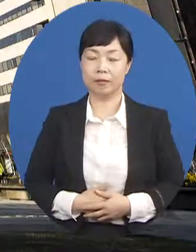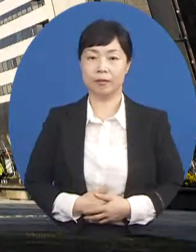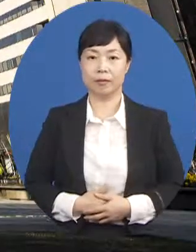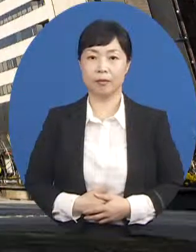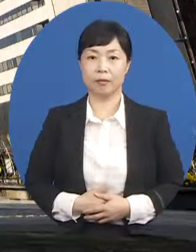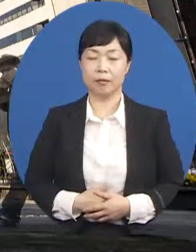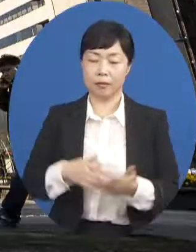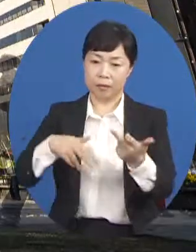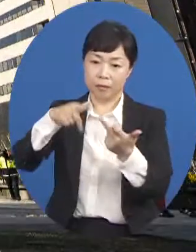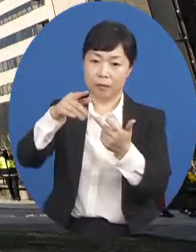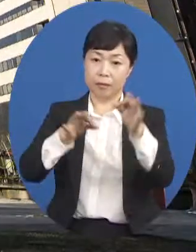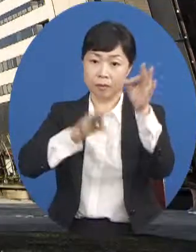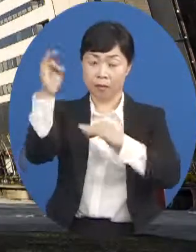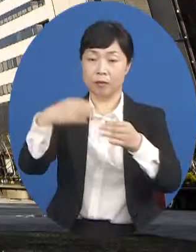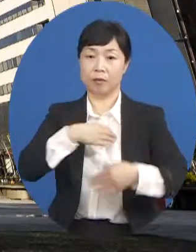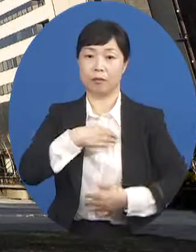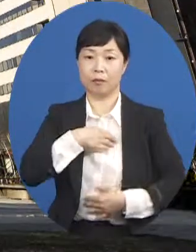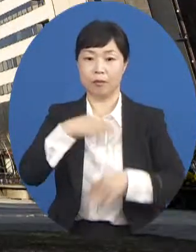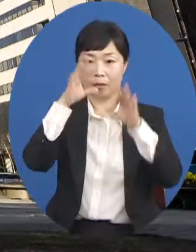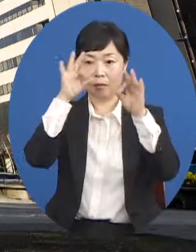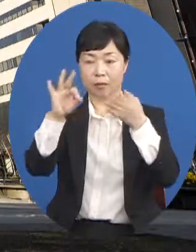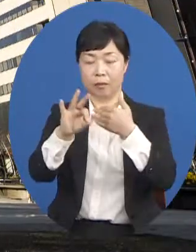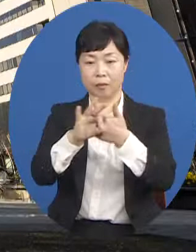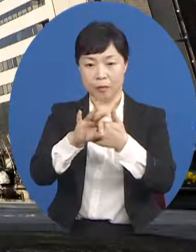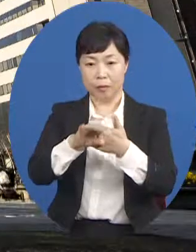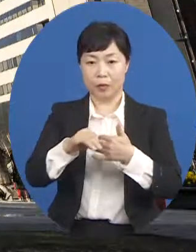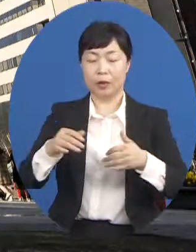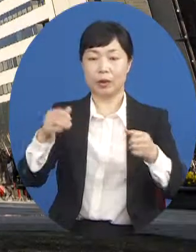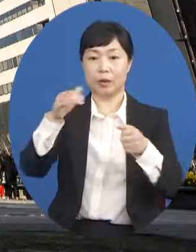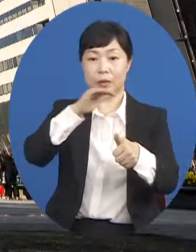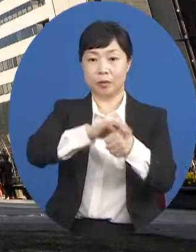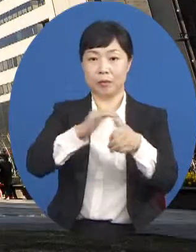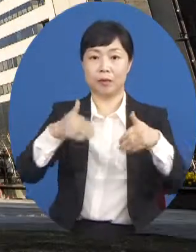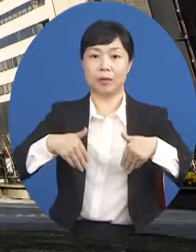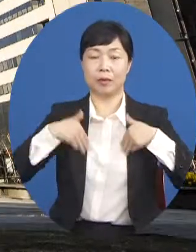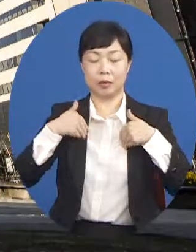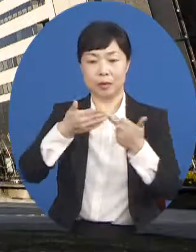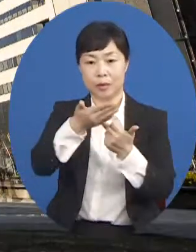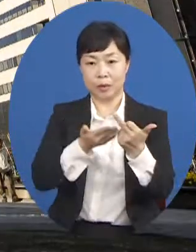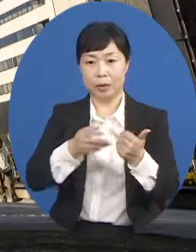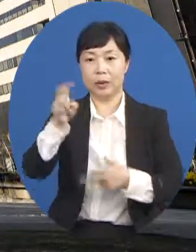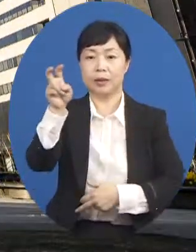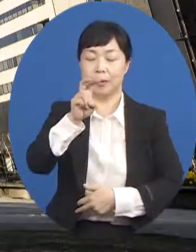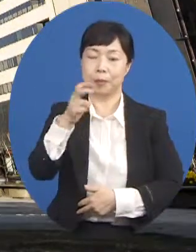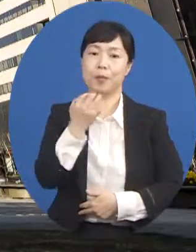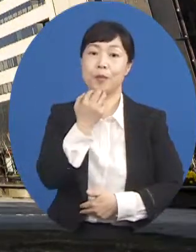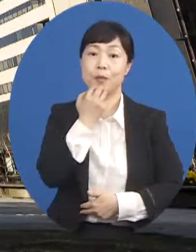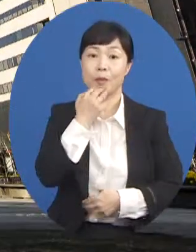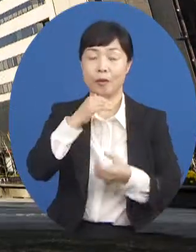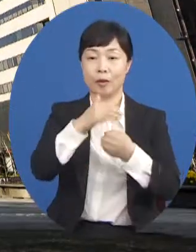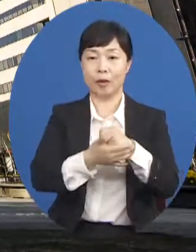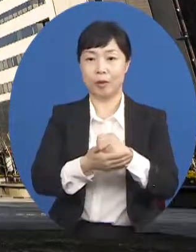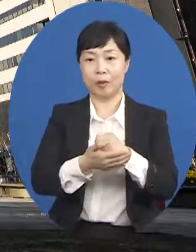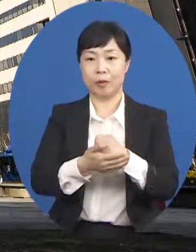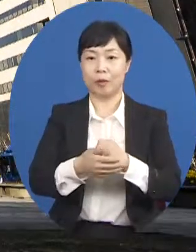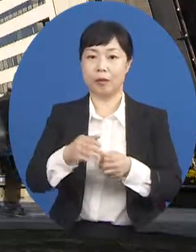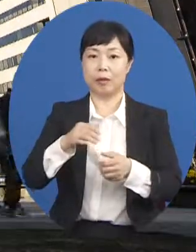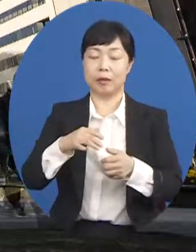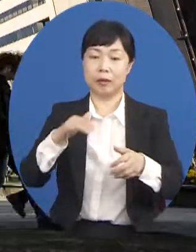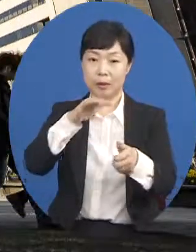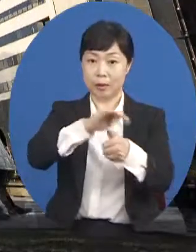됩니다. 산악사고 위험률을 보면 경남, 제주 지역이 20, 서울, 대구, 전남, 경북